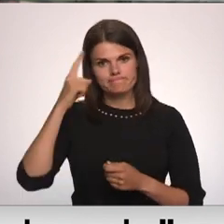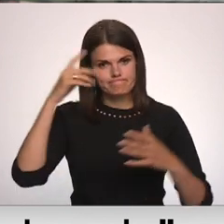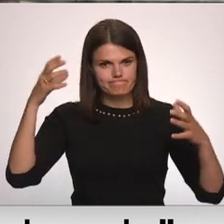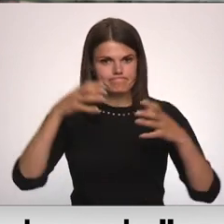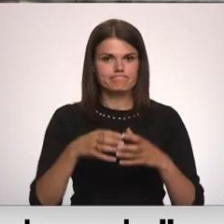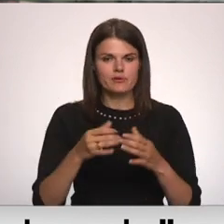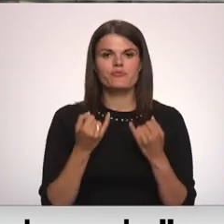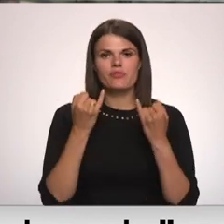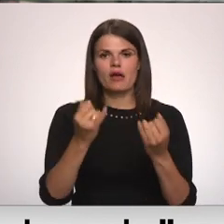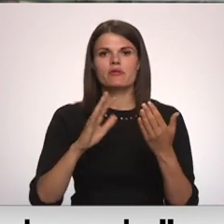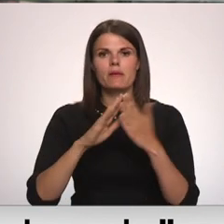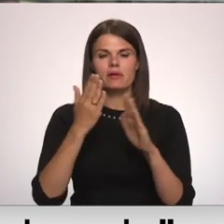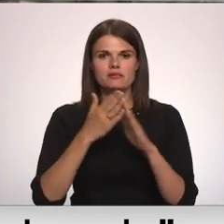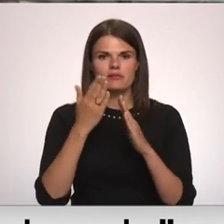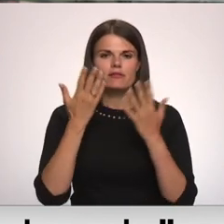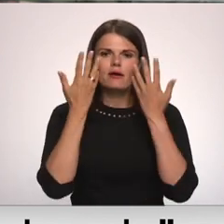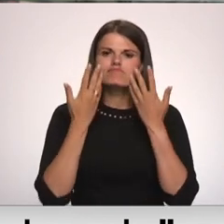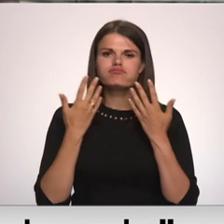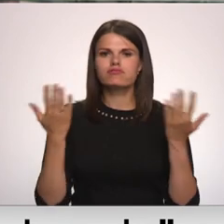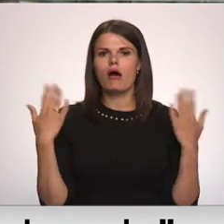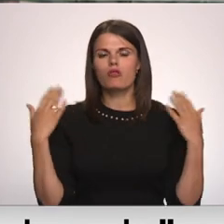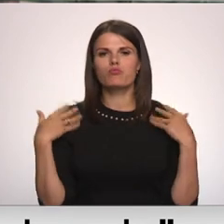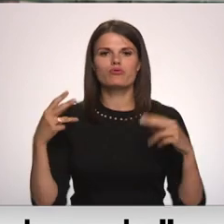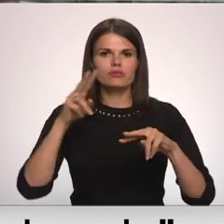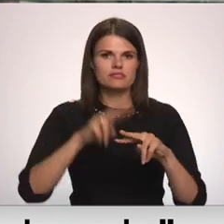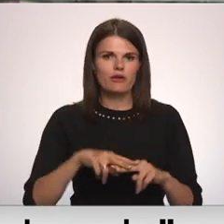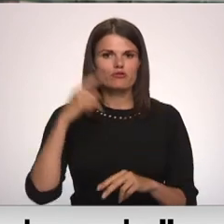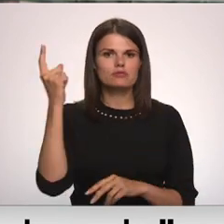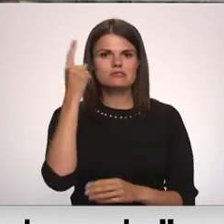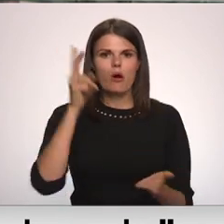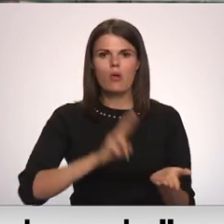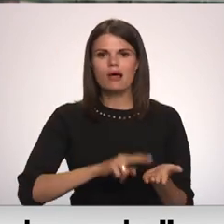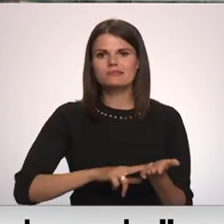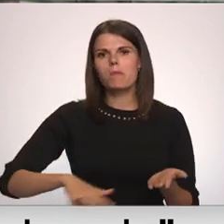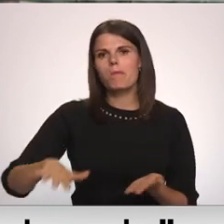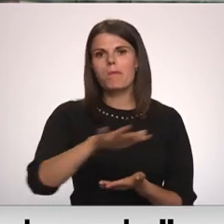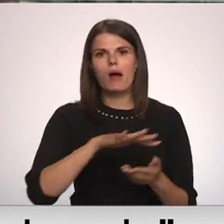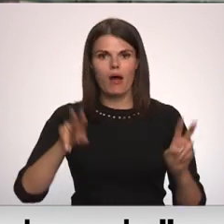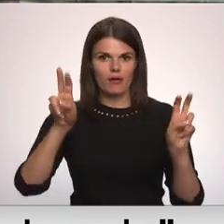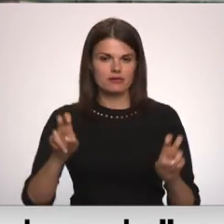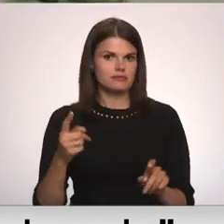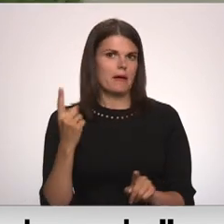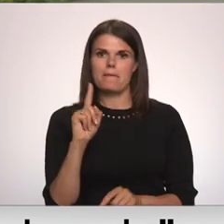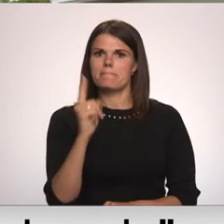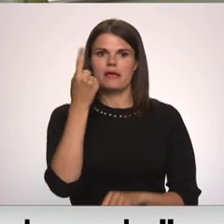uzdāvinājuši daudzfunkcionālu atpūtas vietu – Saules parks. Tā ir pirmā šāda atpūtas vieta Dobelē.